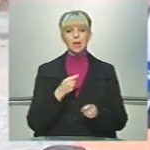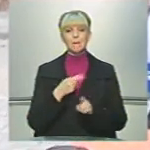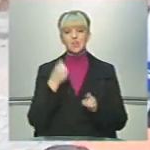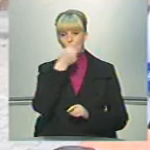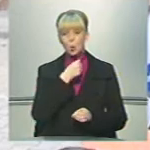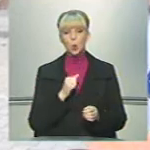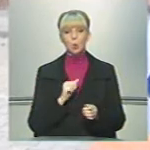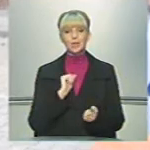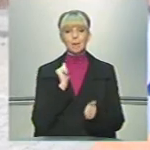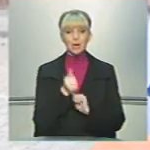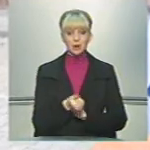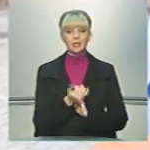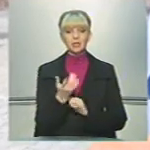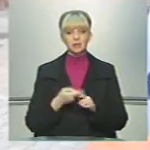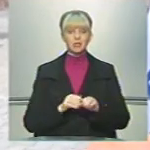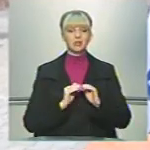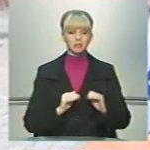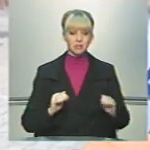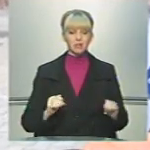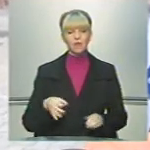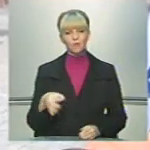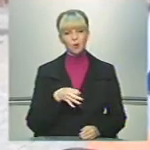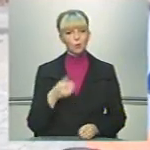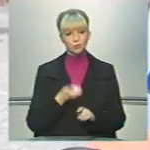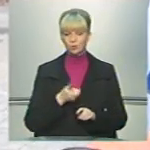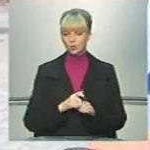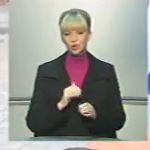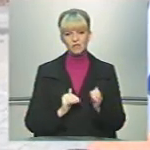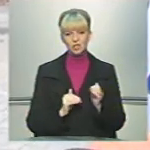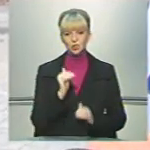наперед. Тобто кількість таких дітей в області досить висока.